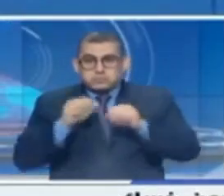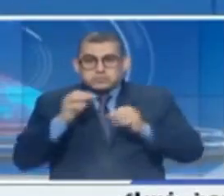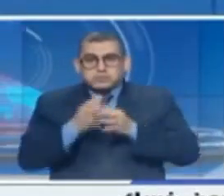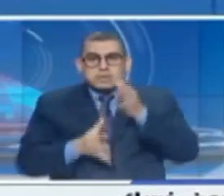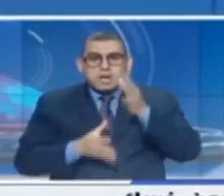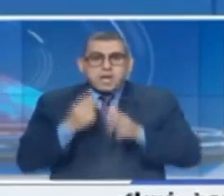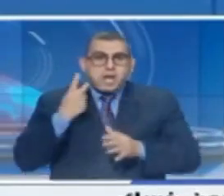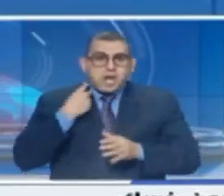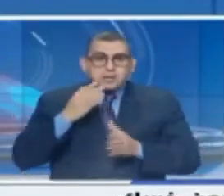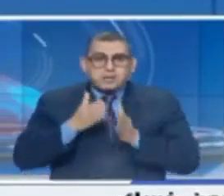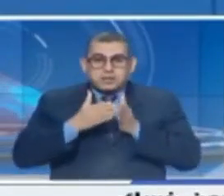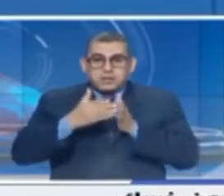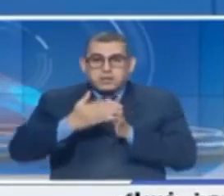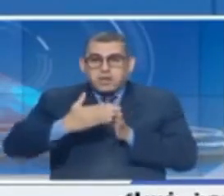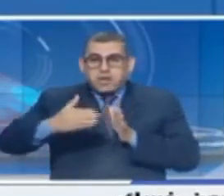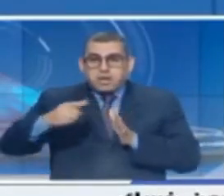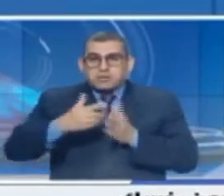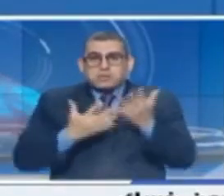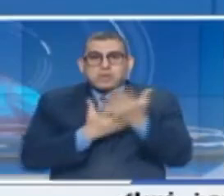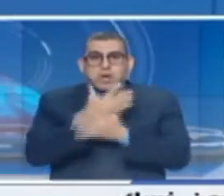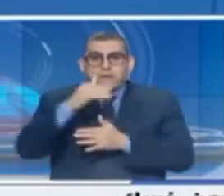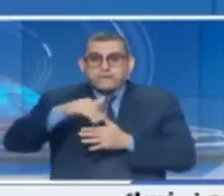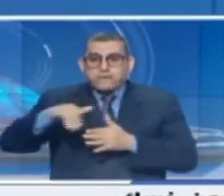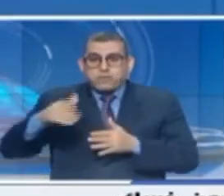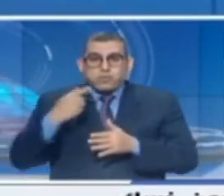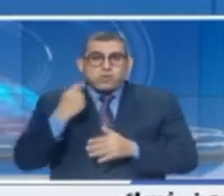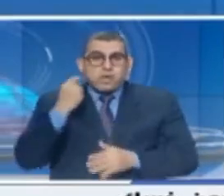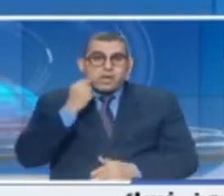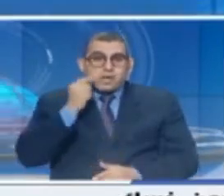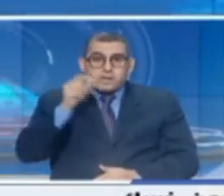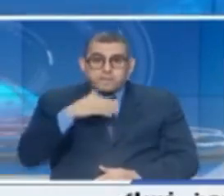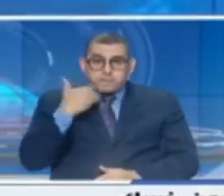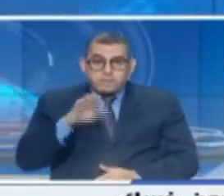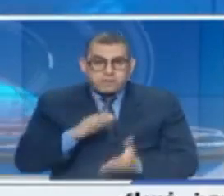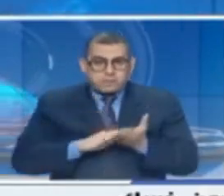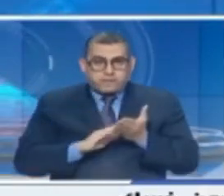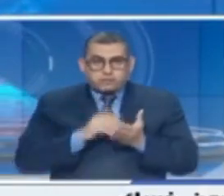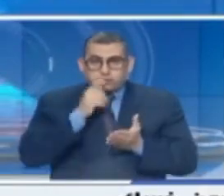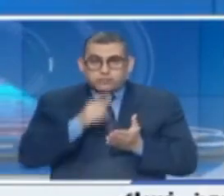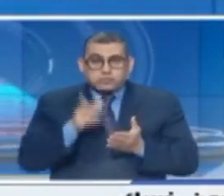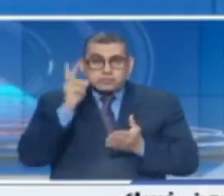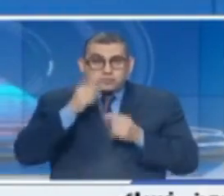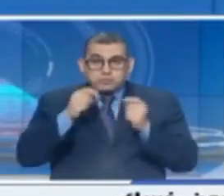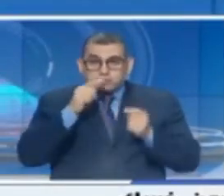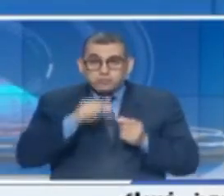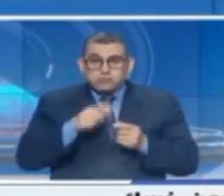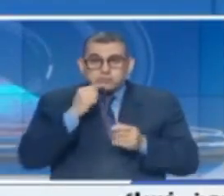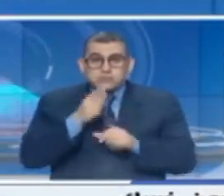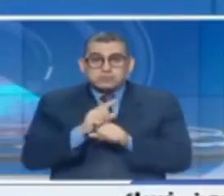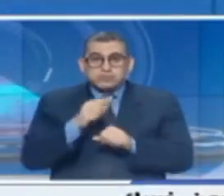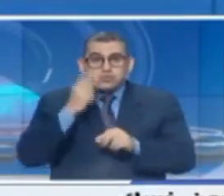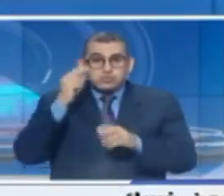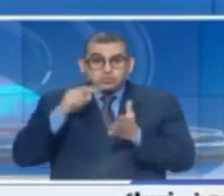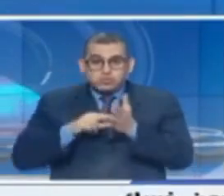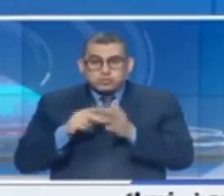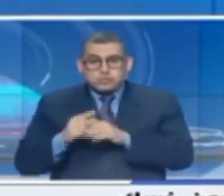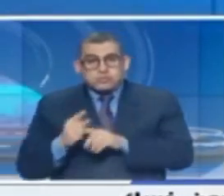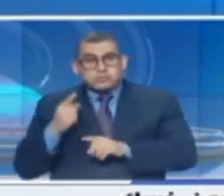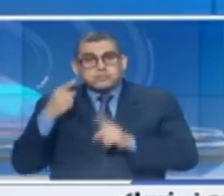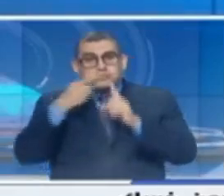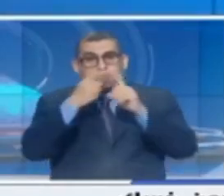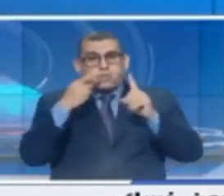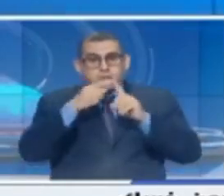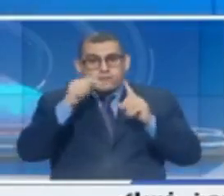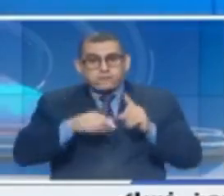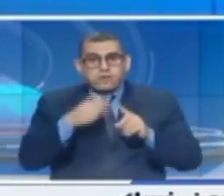اشتعال عدد من الحاويات التجارية من دون وقوع خسائر بشرية. كما أكدت الوكالة الرسمية أن الدفاعات السورية تصدت